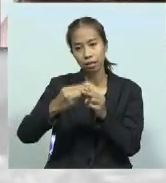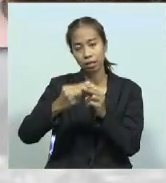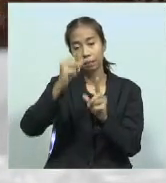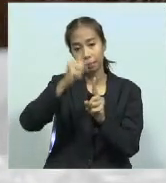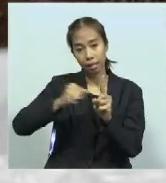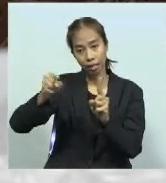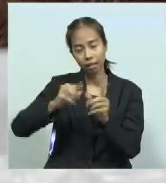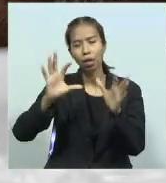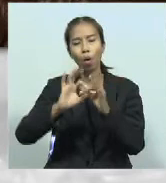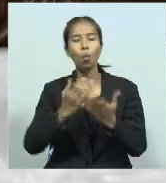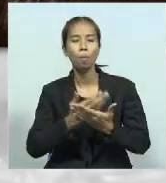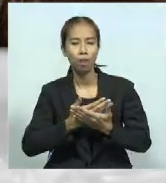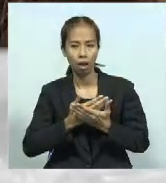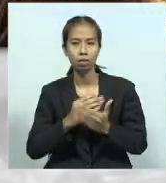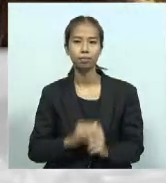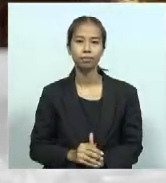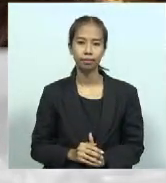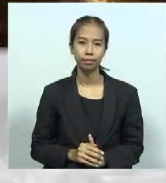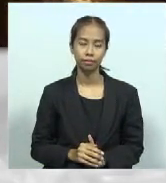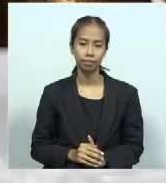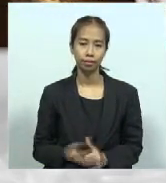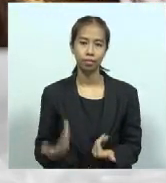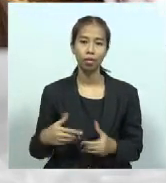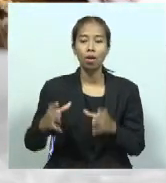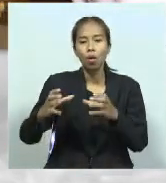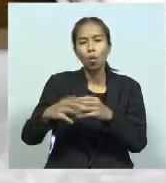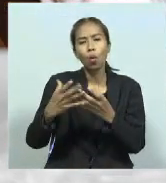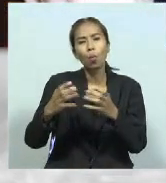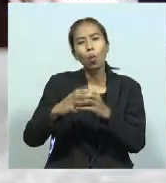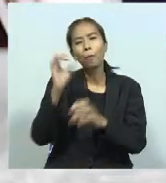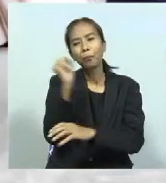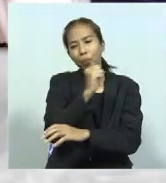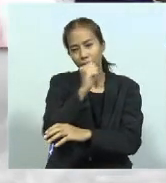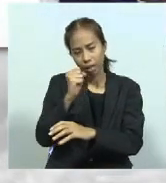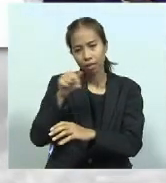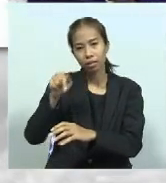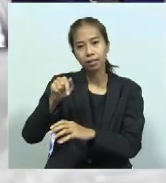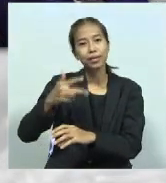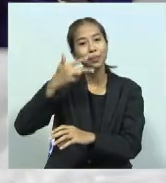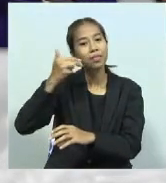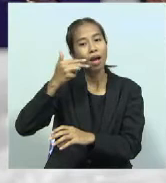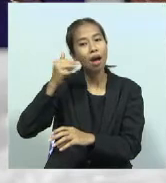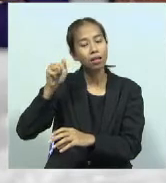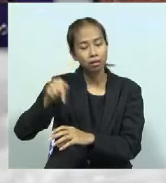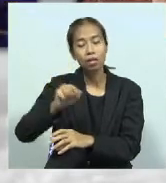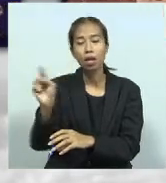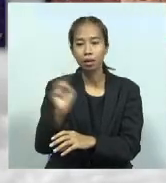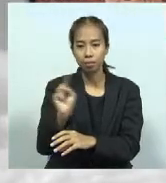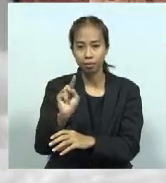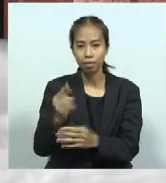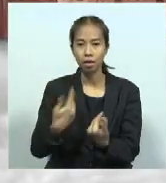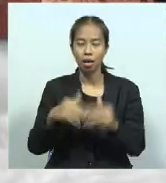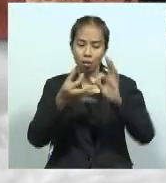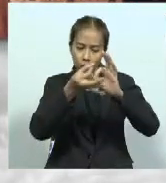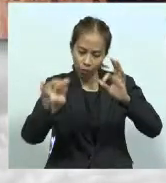Croster โดยใช้ชื่อวงนะคะซึ่งเป็นวงดนตรีที่ชื่อว่า Winnie Sugar เนื้อหาของเพลงได้